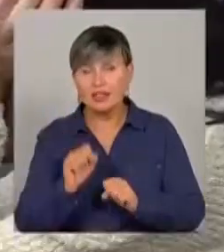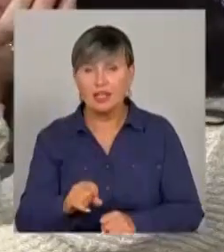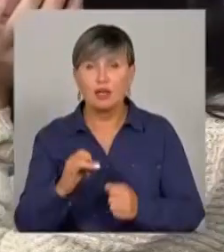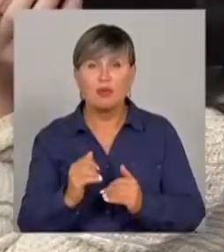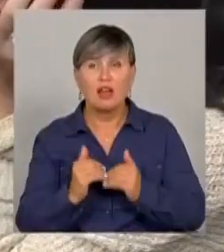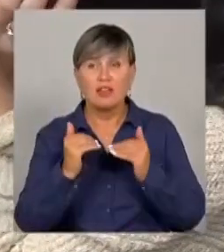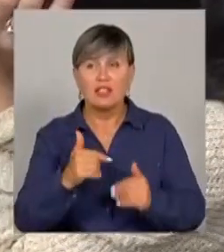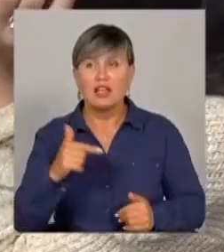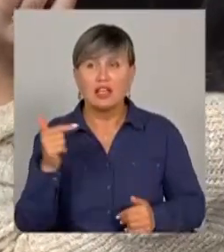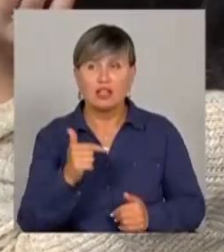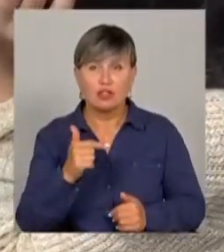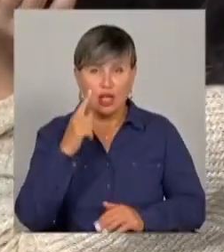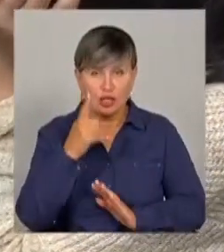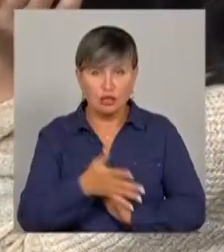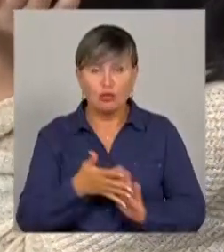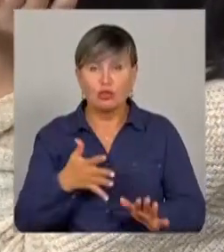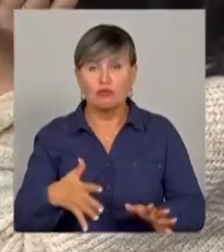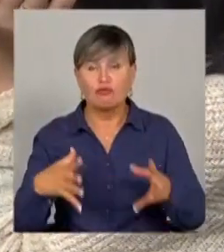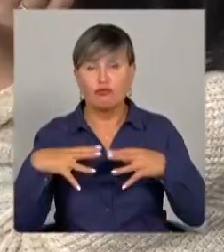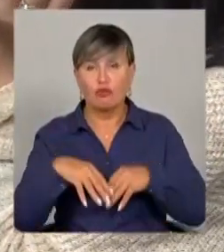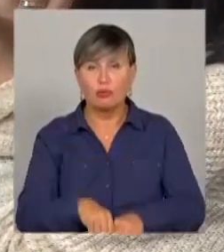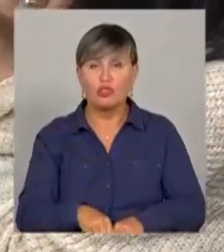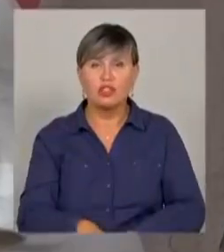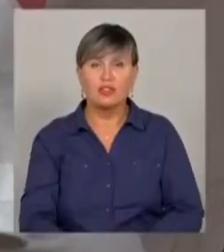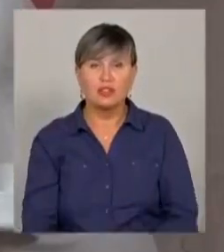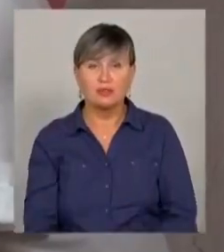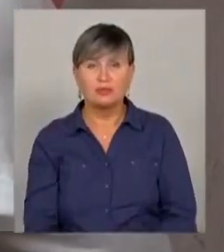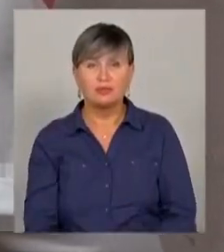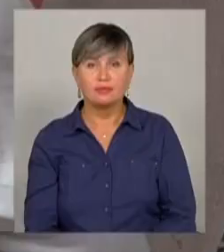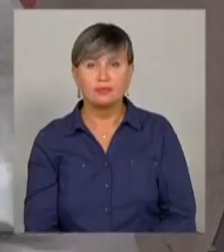повысит гражданскую осознанность в обществе.